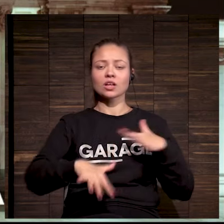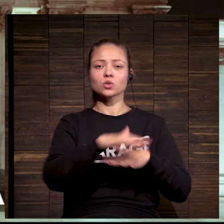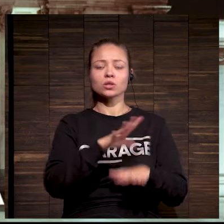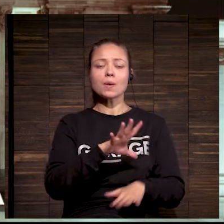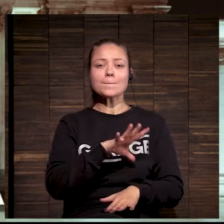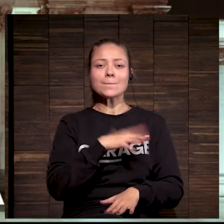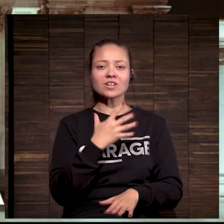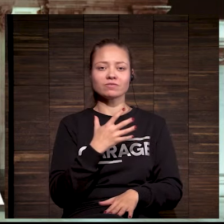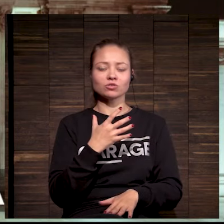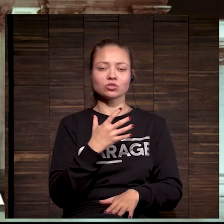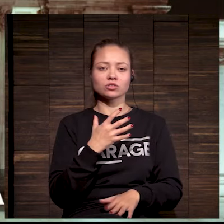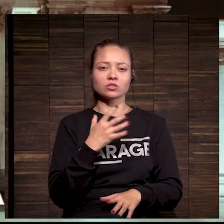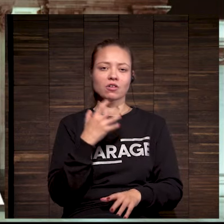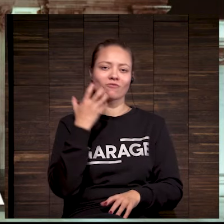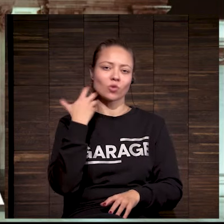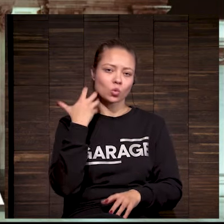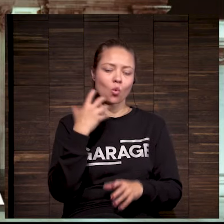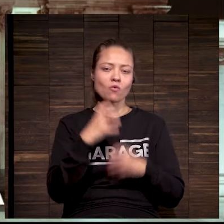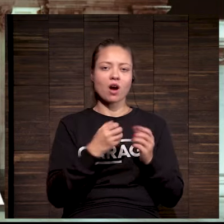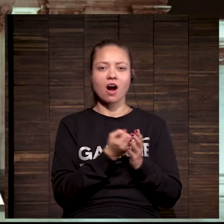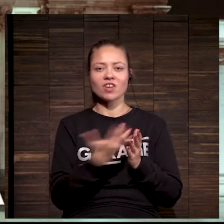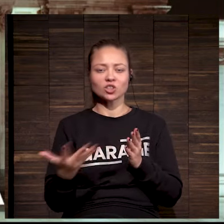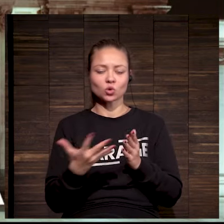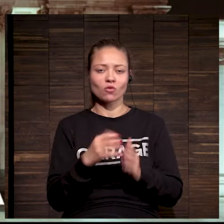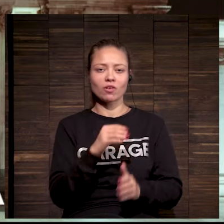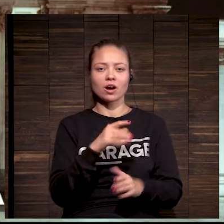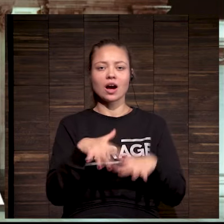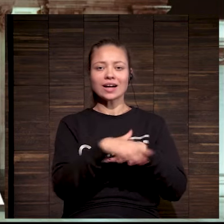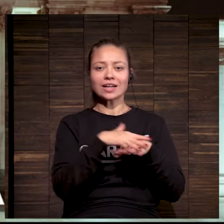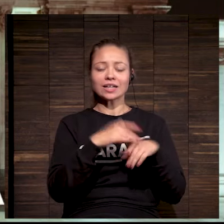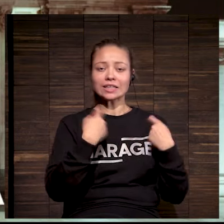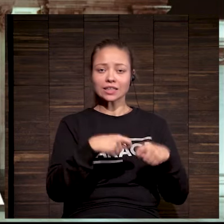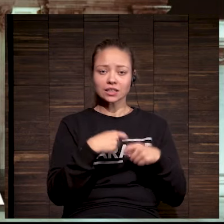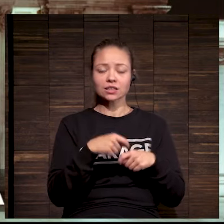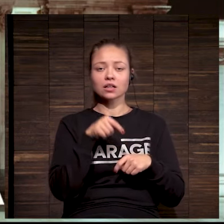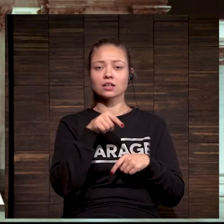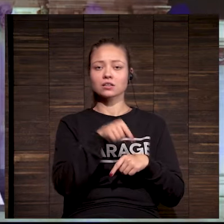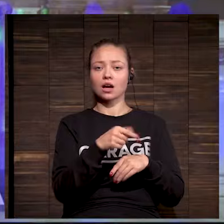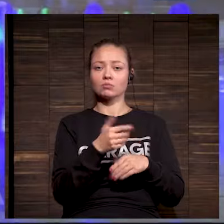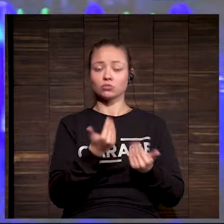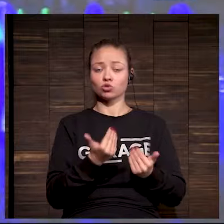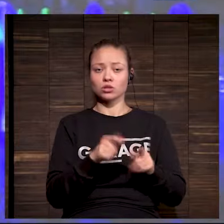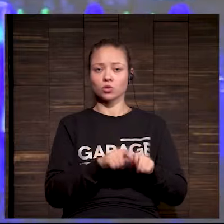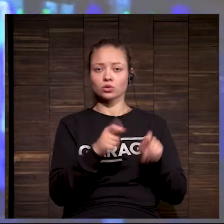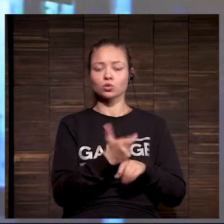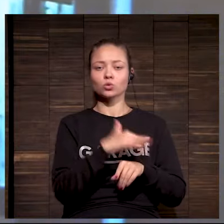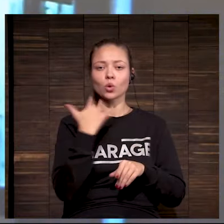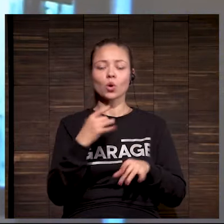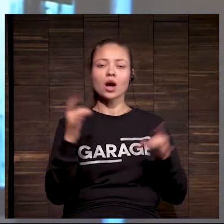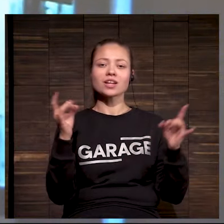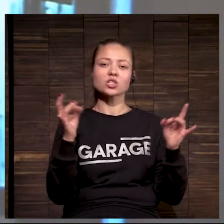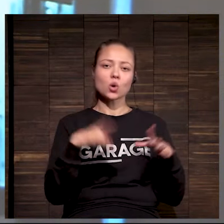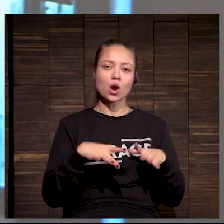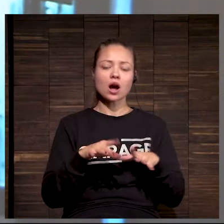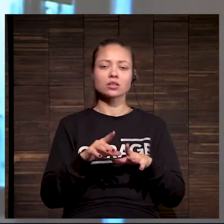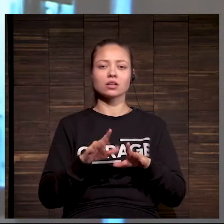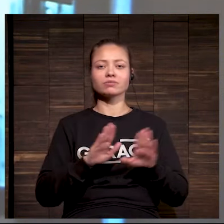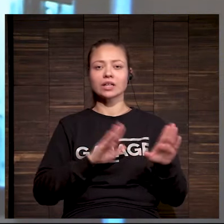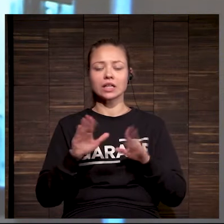фруктового и овощного рынка сейчас там открылась очень много ресторанов галерей и так далее